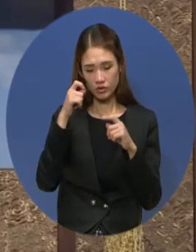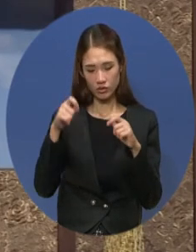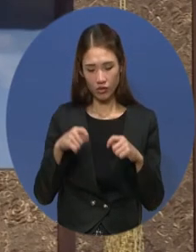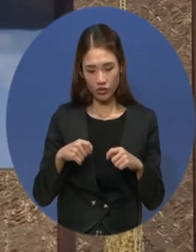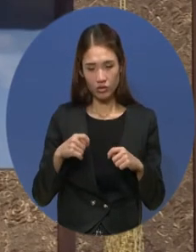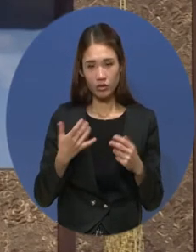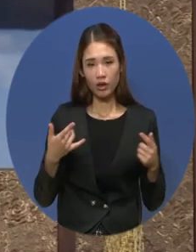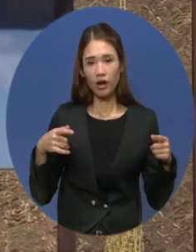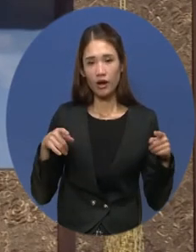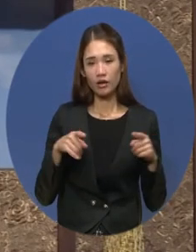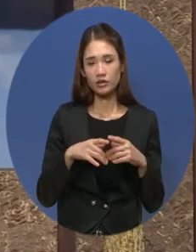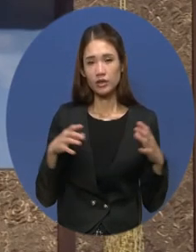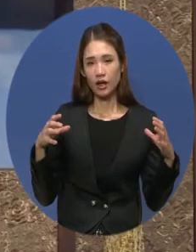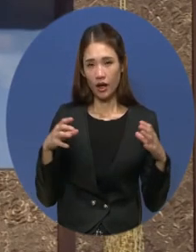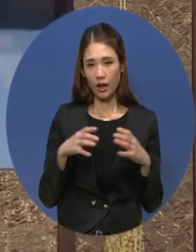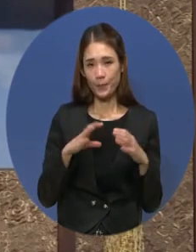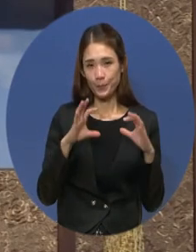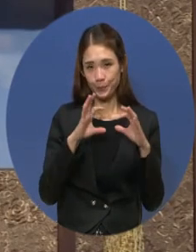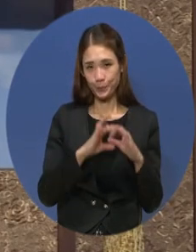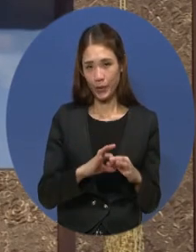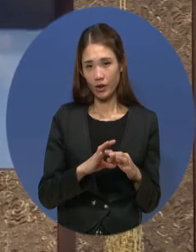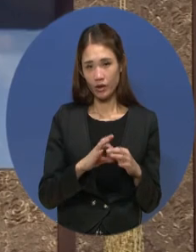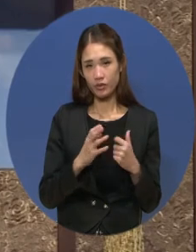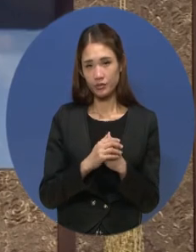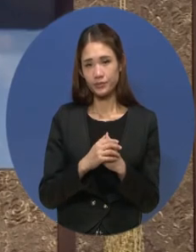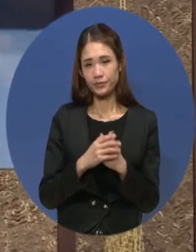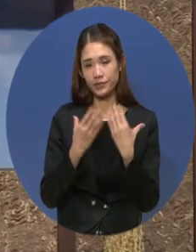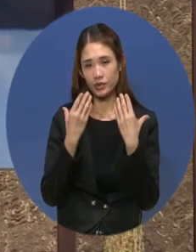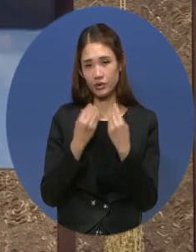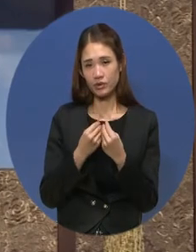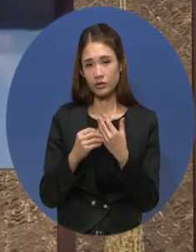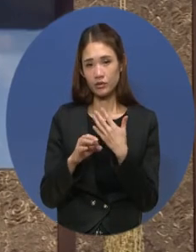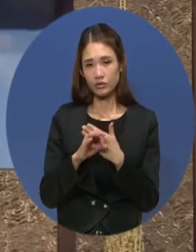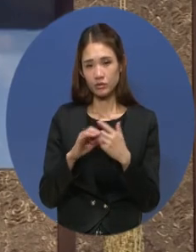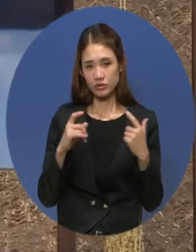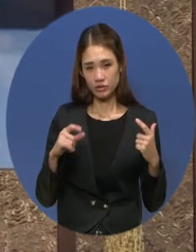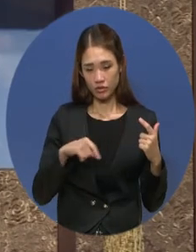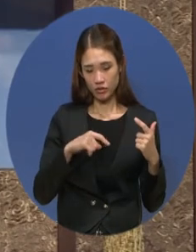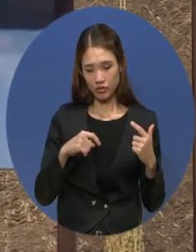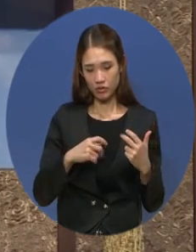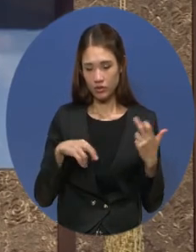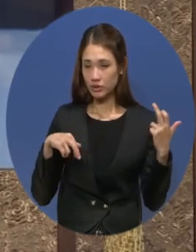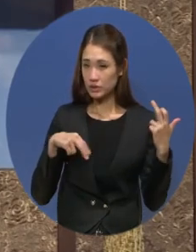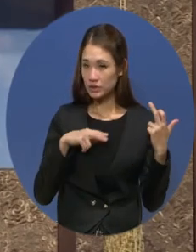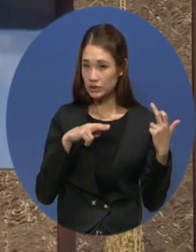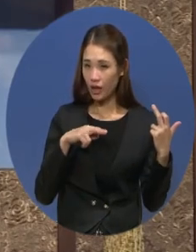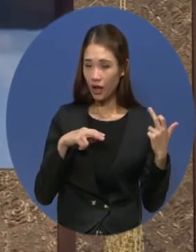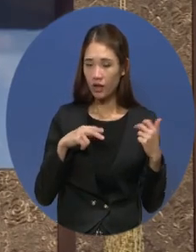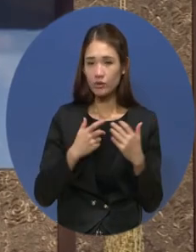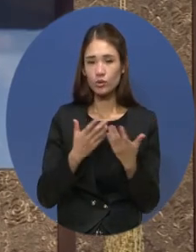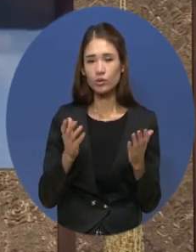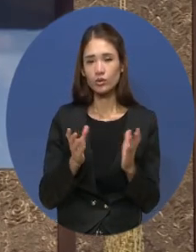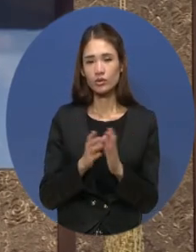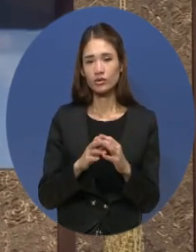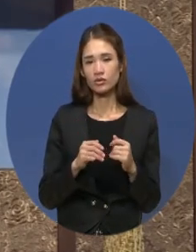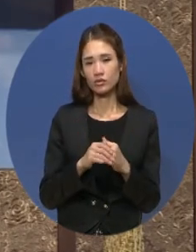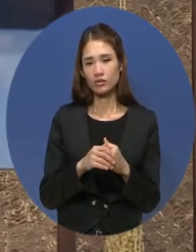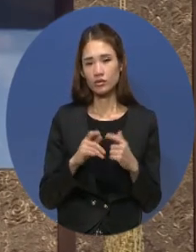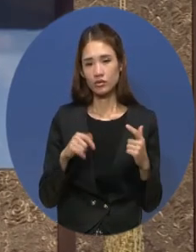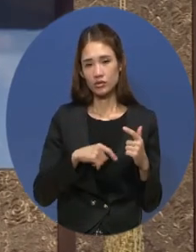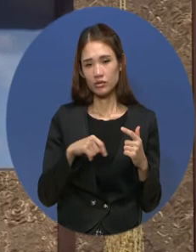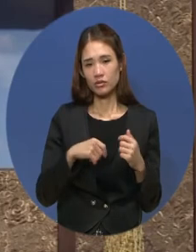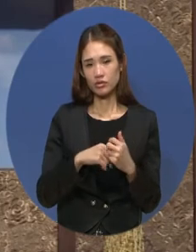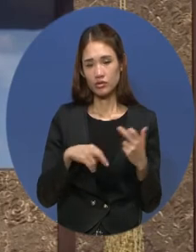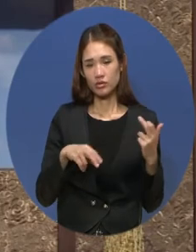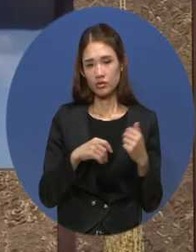하고 좀 접목을 시킨 게 좋아요 예를 들어서 뭐 어 지역의 등산 동호회 가 있다면 예 지역에 있는